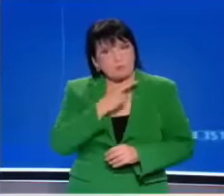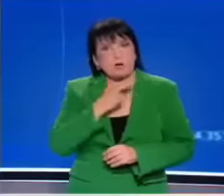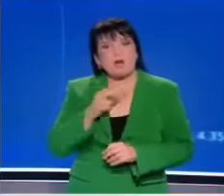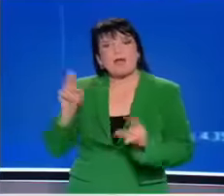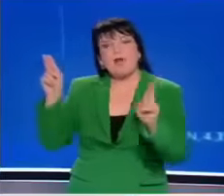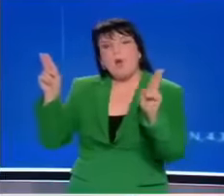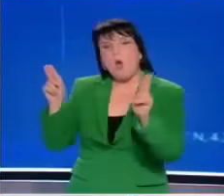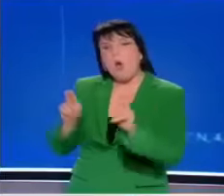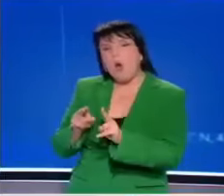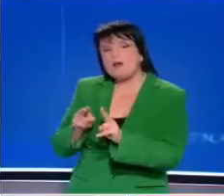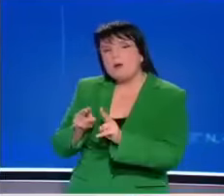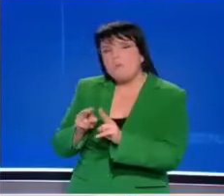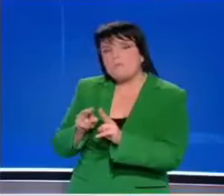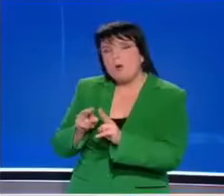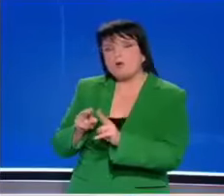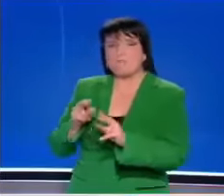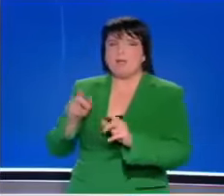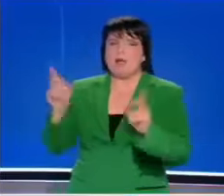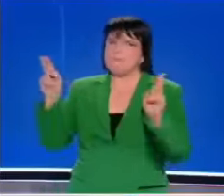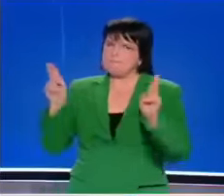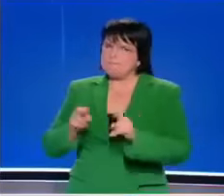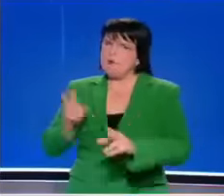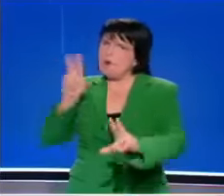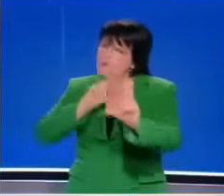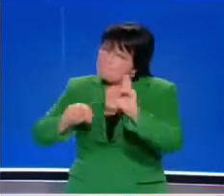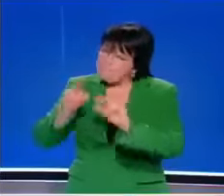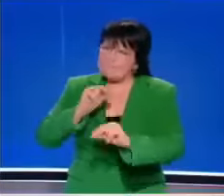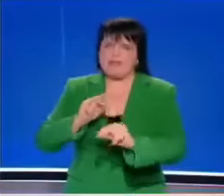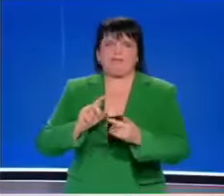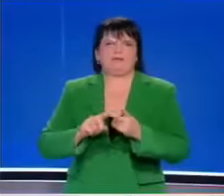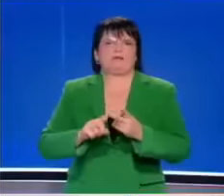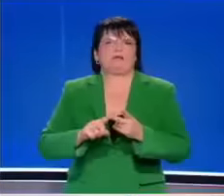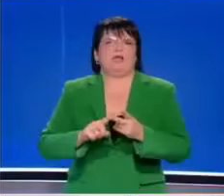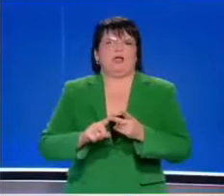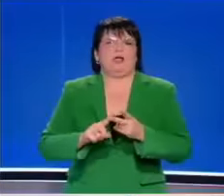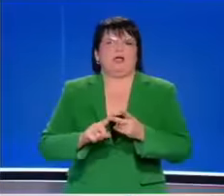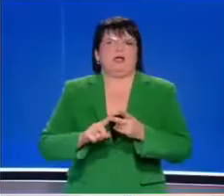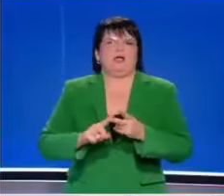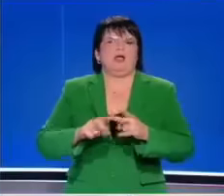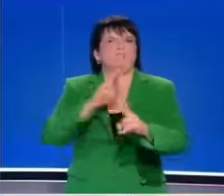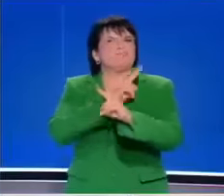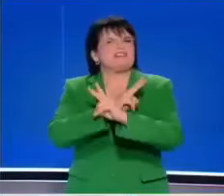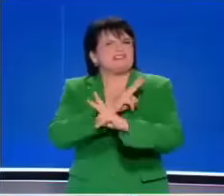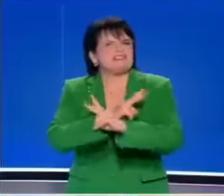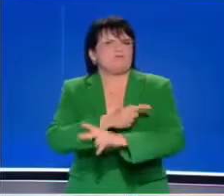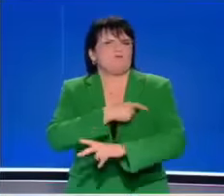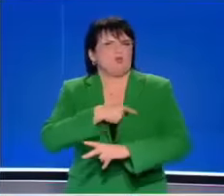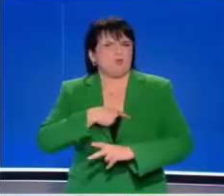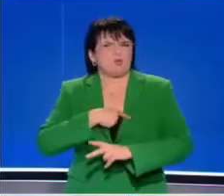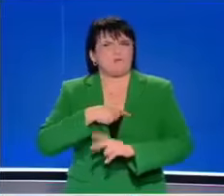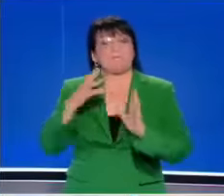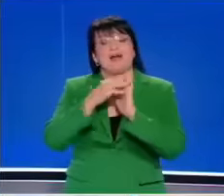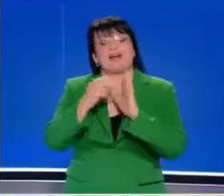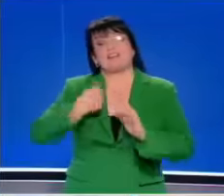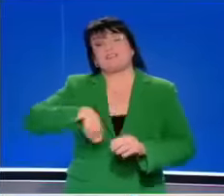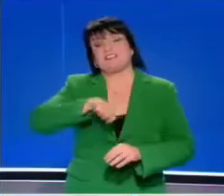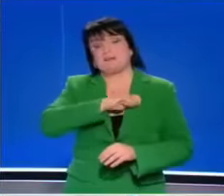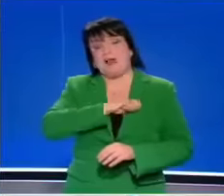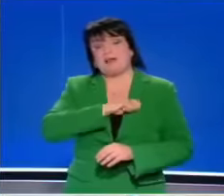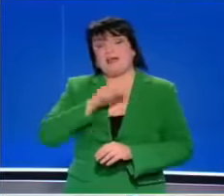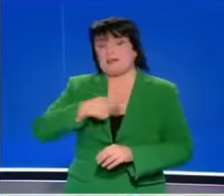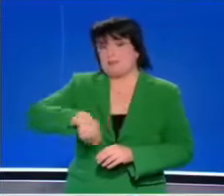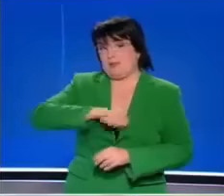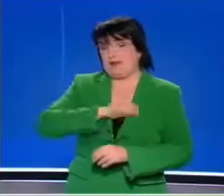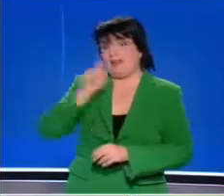ολιγοπώλια διατί όταν μειώνεις έγώ έχω μιλήσει με μεμε φν δεν ξέρω φέρνουν το παράδειγμα της ισπανίας και λένε ότι στην